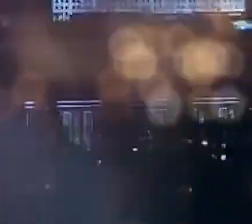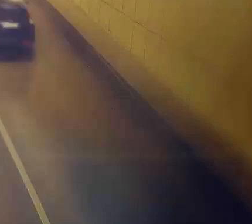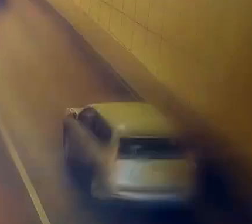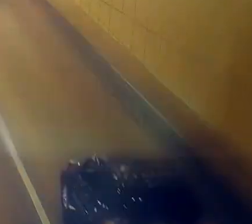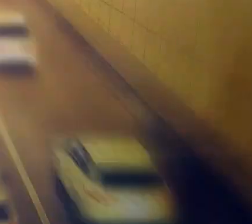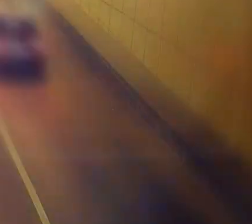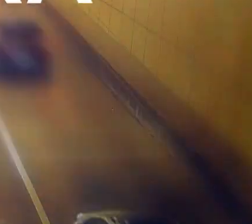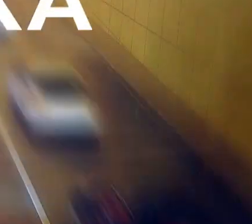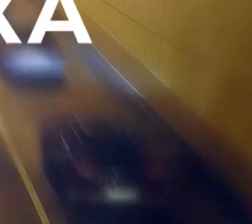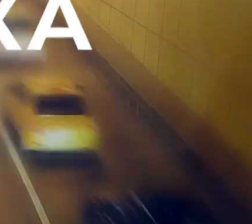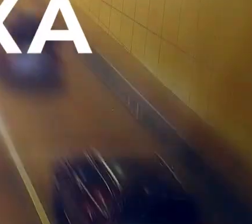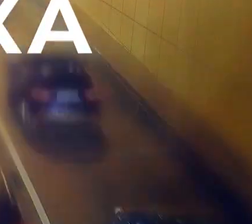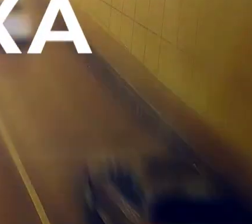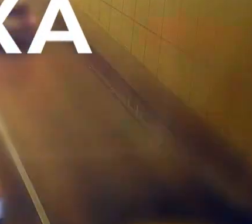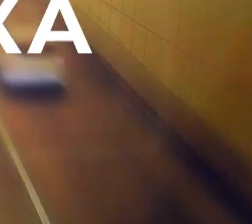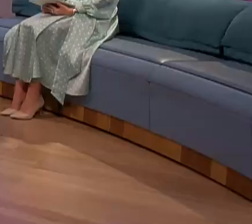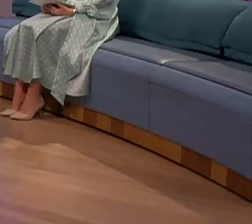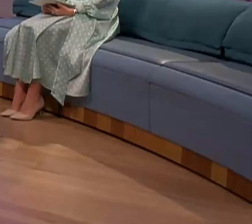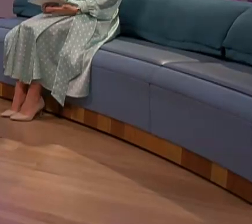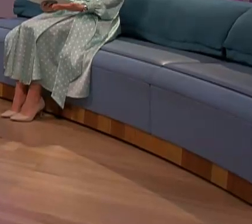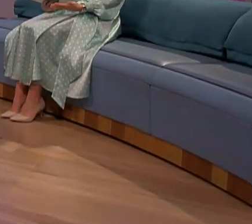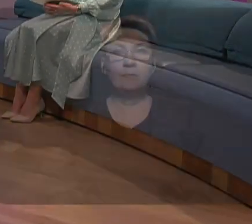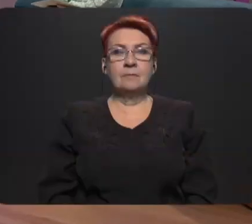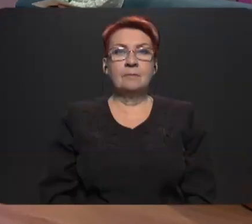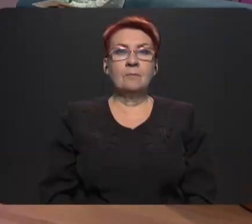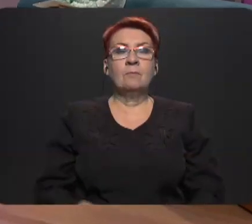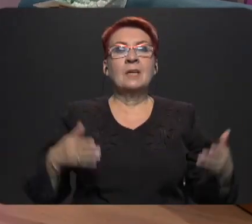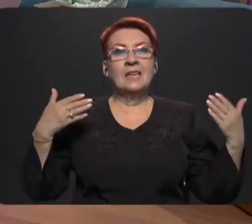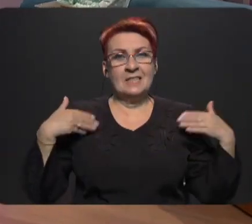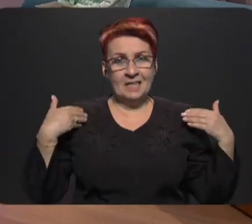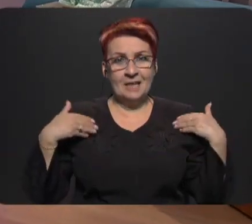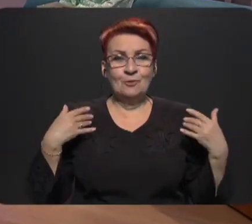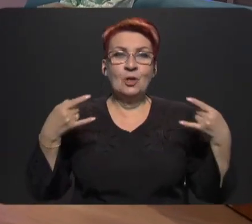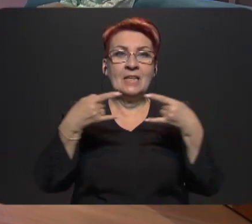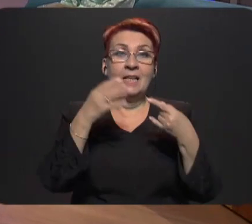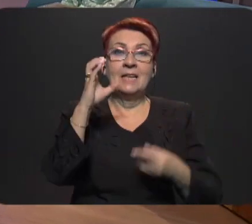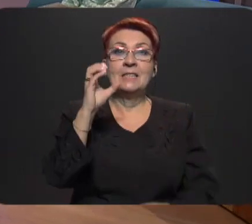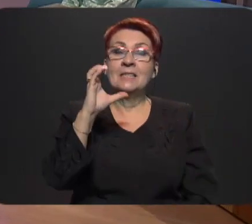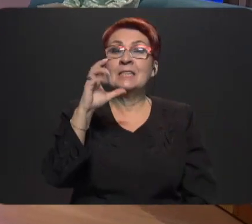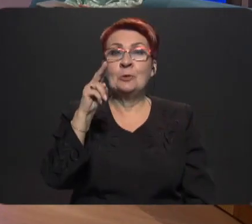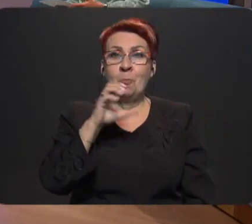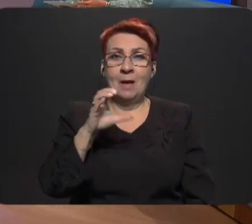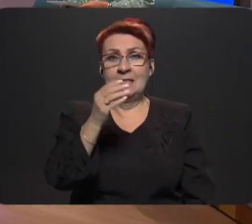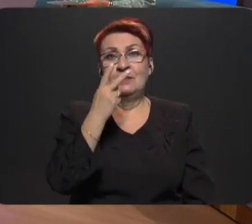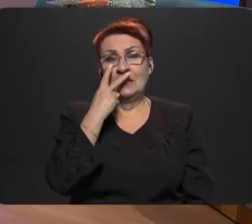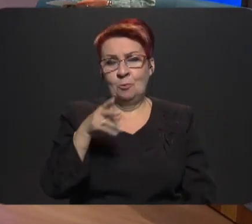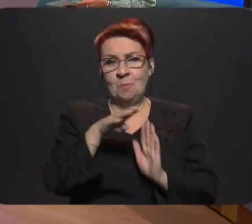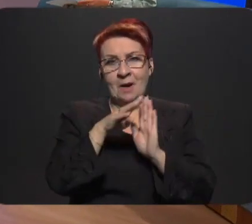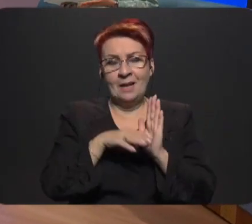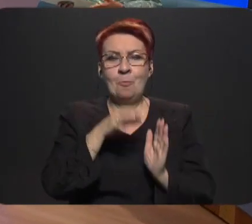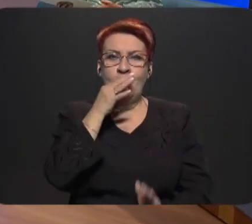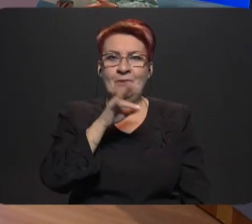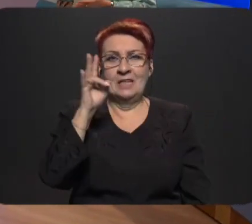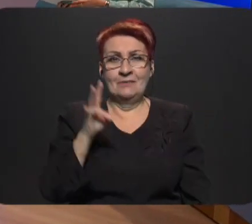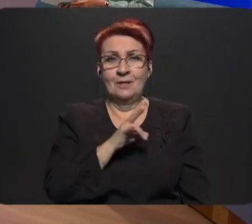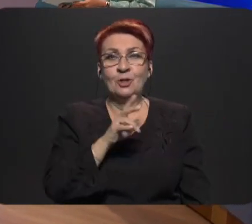помогите, пожалуйста. Помогите, батюшка. Здравствуйте, в прямом эфире на телеканале «Спас». Вы смотрите программу «Прямая линия. Ответ священника».